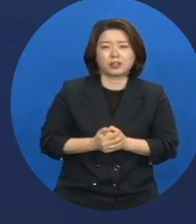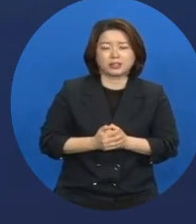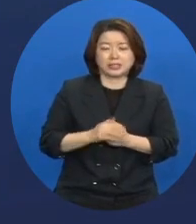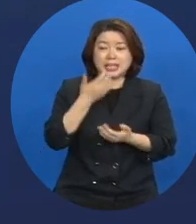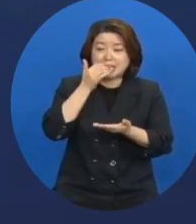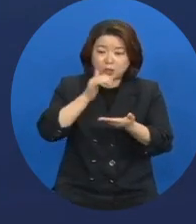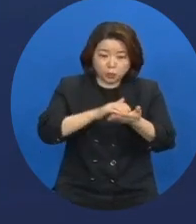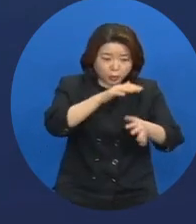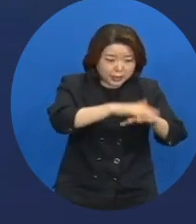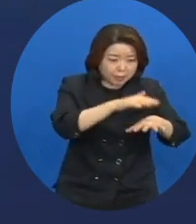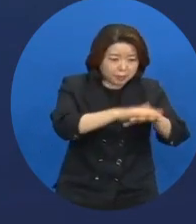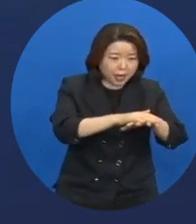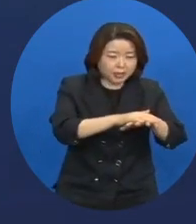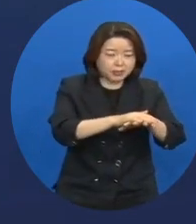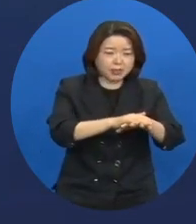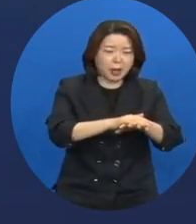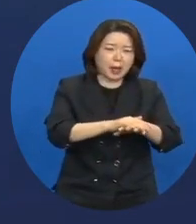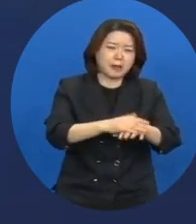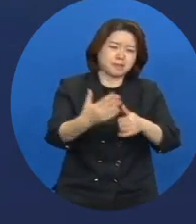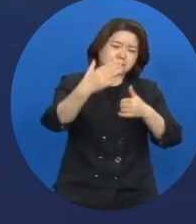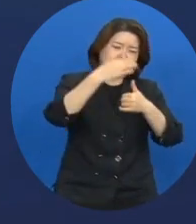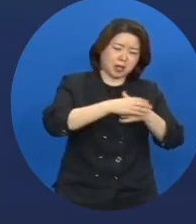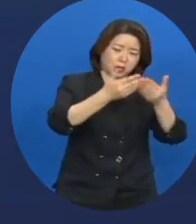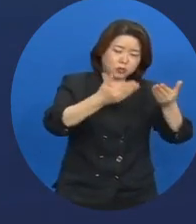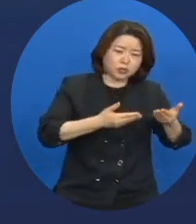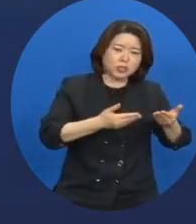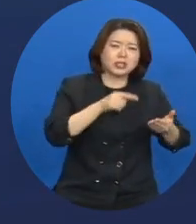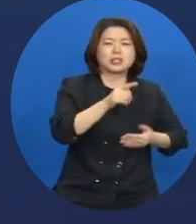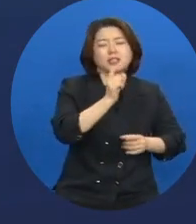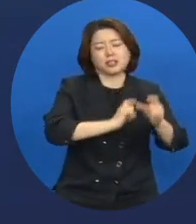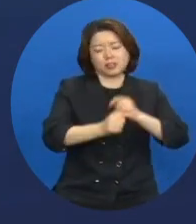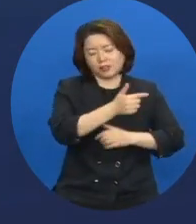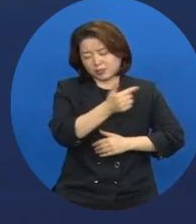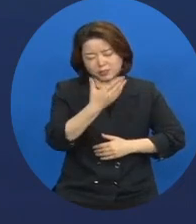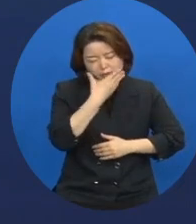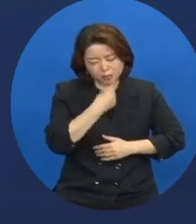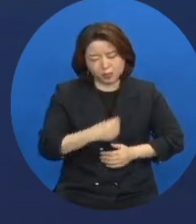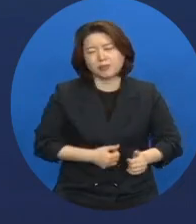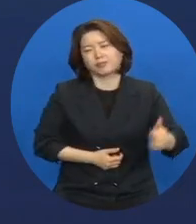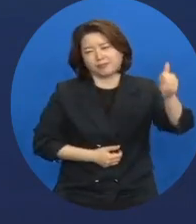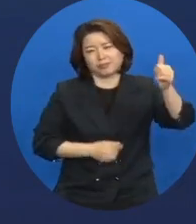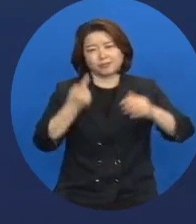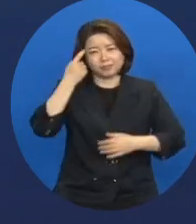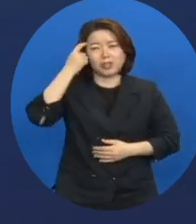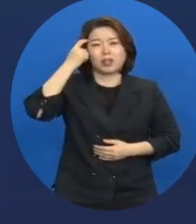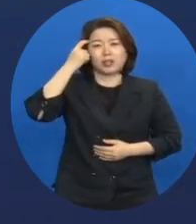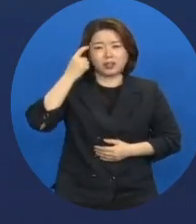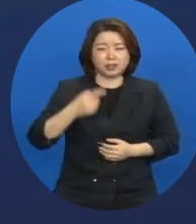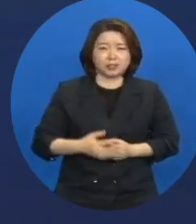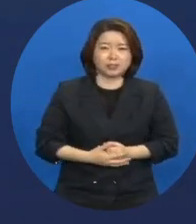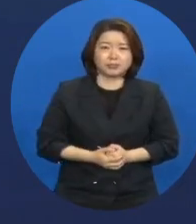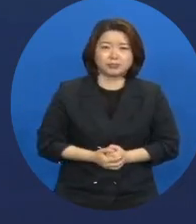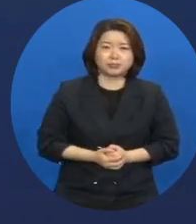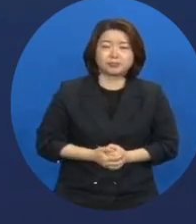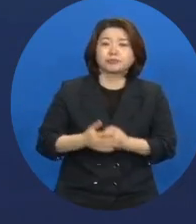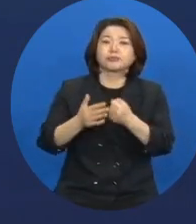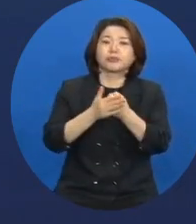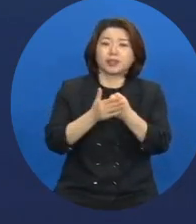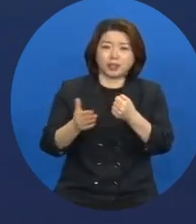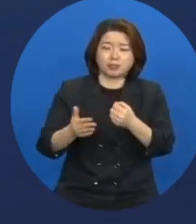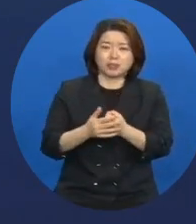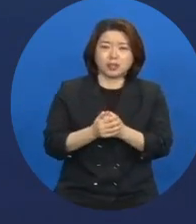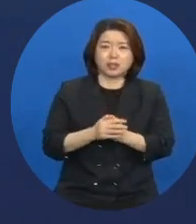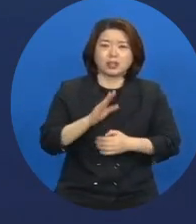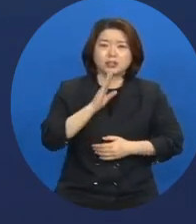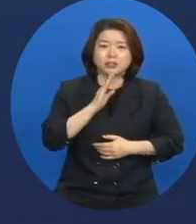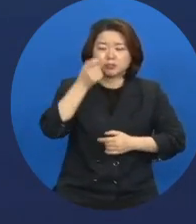돌짝밭 사명이 그게 훨씬 복이다, 그게 깨달아지더라고요. 그래서